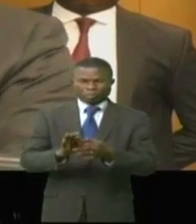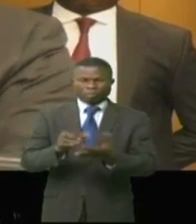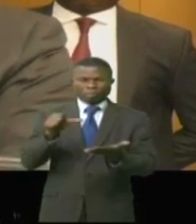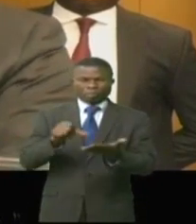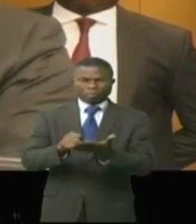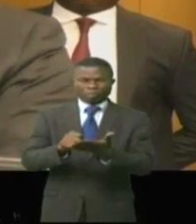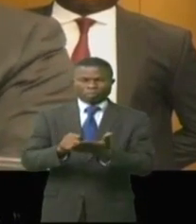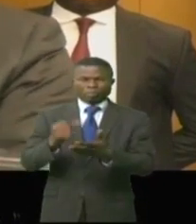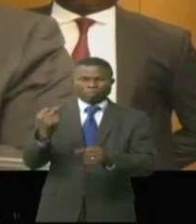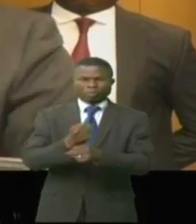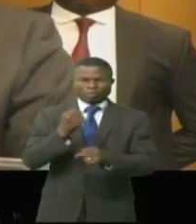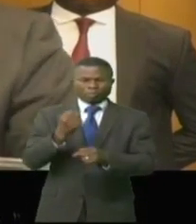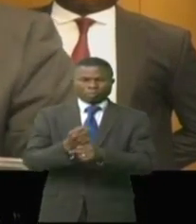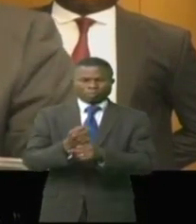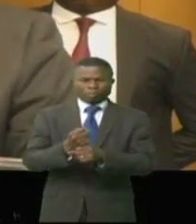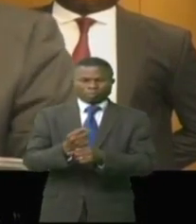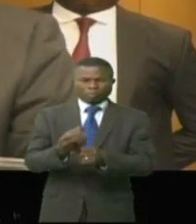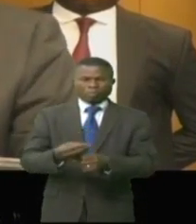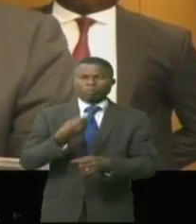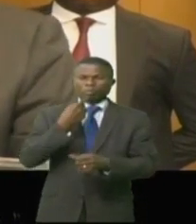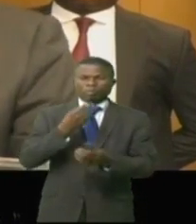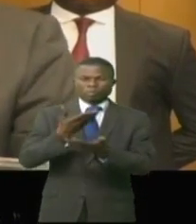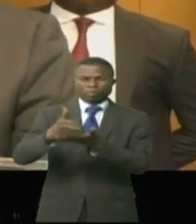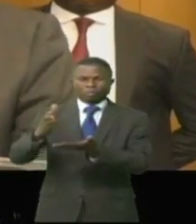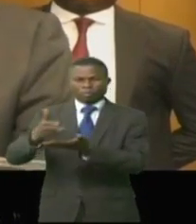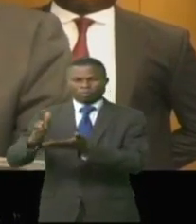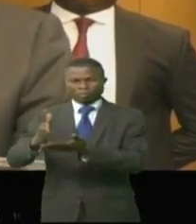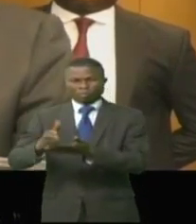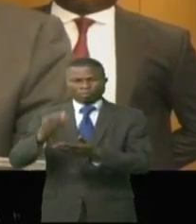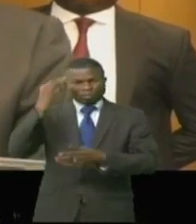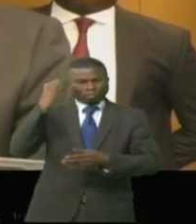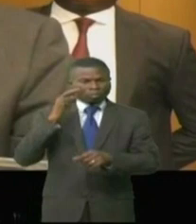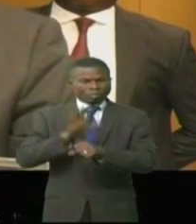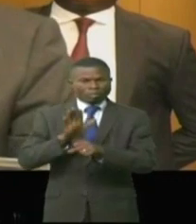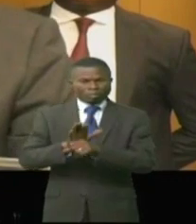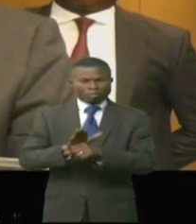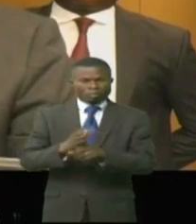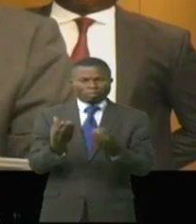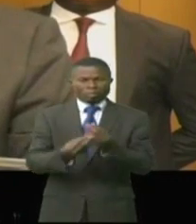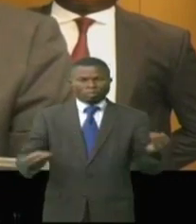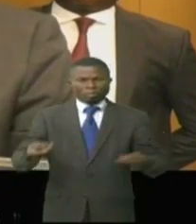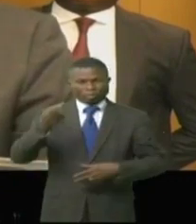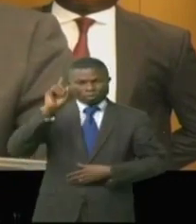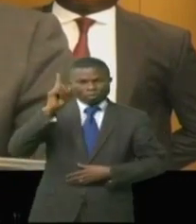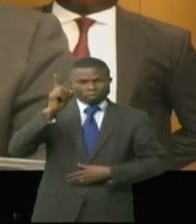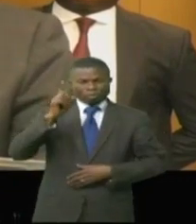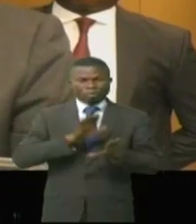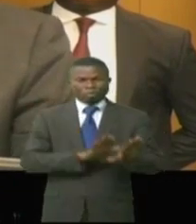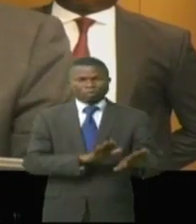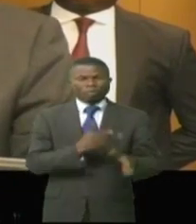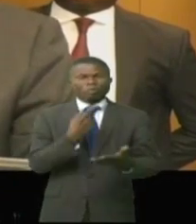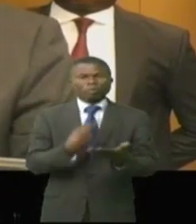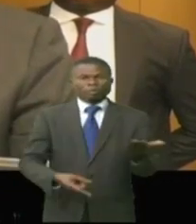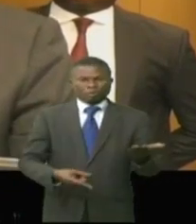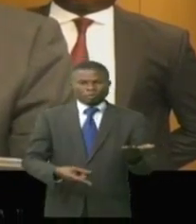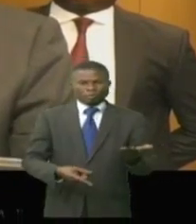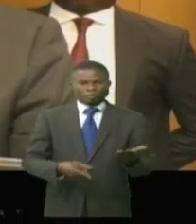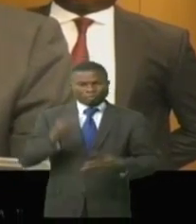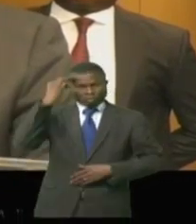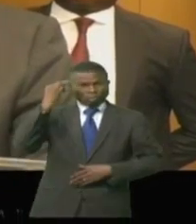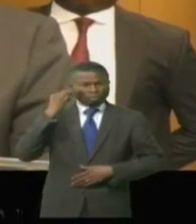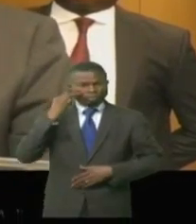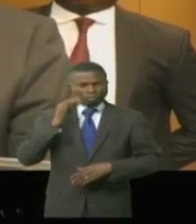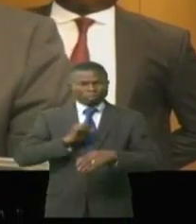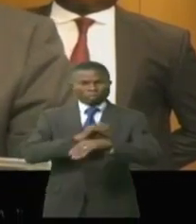mission adressée aux différents ministres, l'un des résultats attendus de la ministre